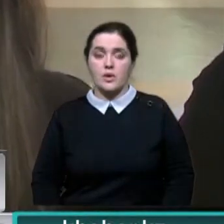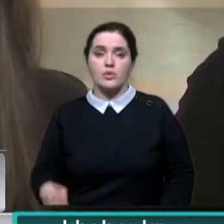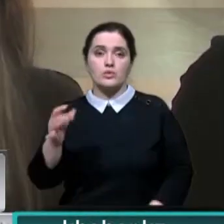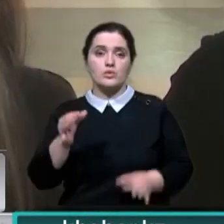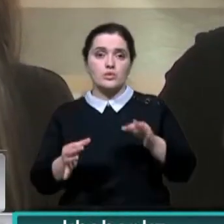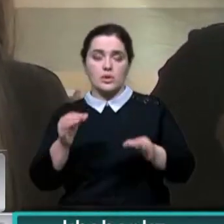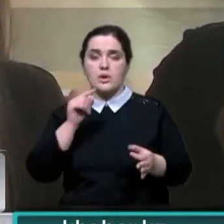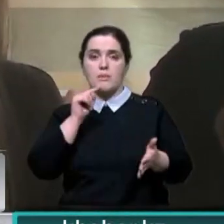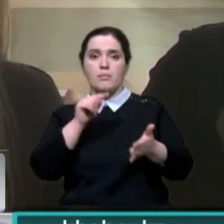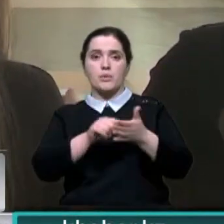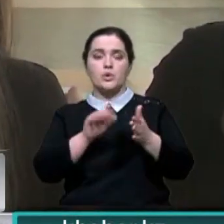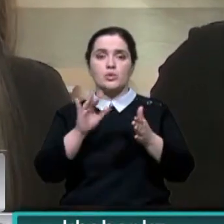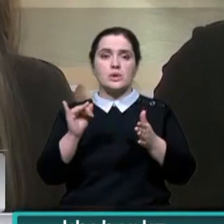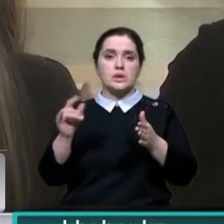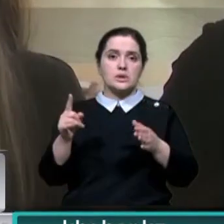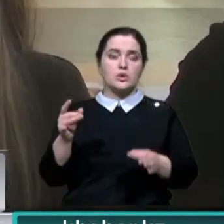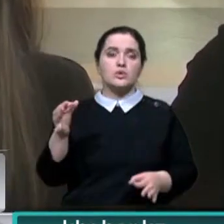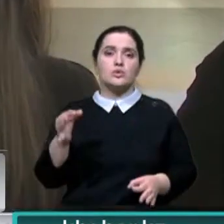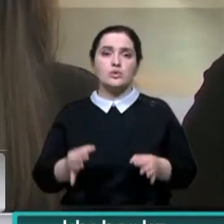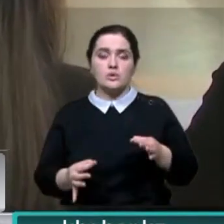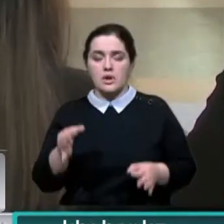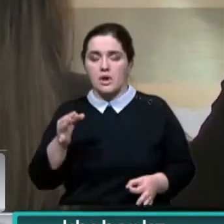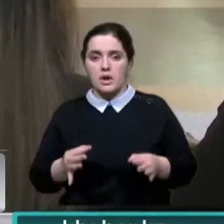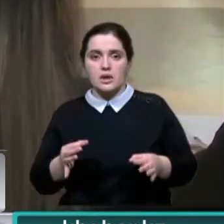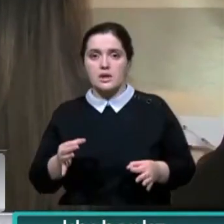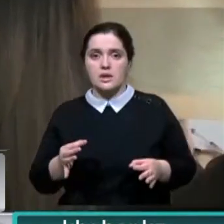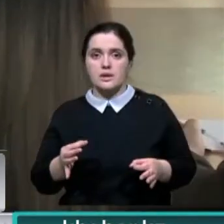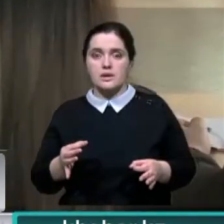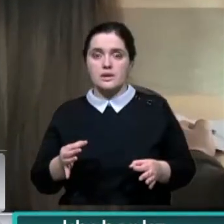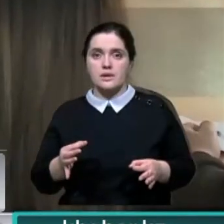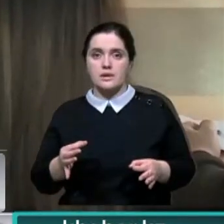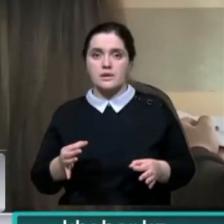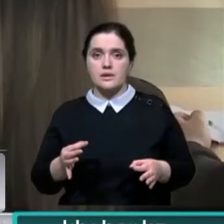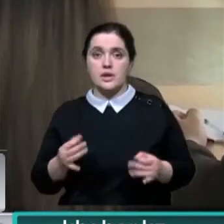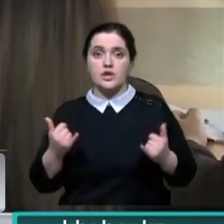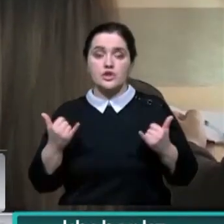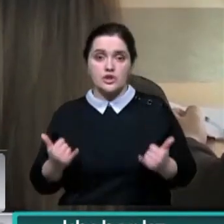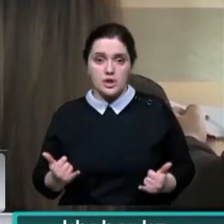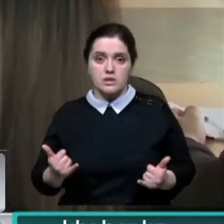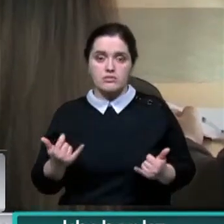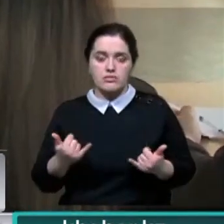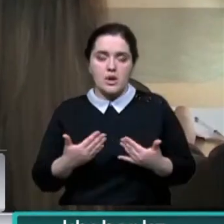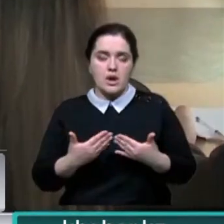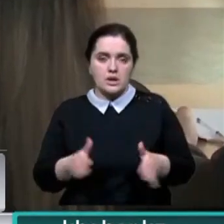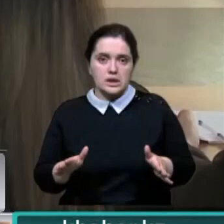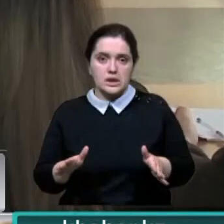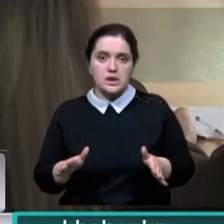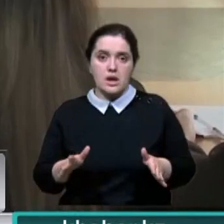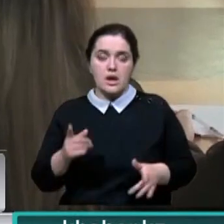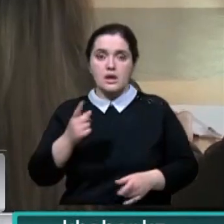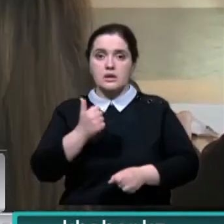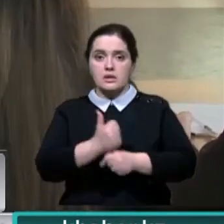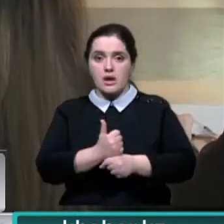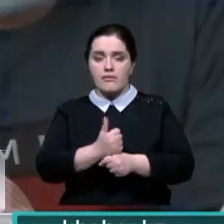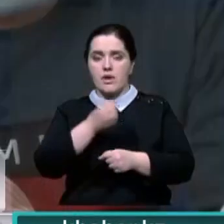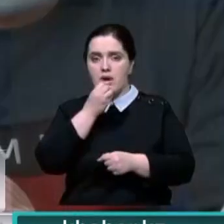попадали только из суда, то есть секретари судов, проработав определенное время там, и так далее, то сейчас судебная система открыта. Но самое главное – это быть